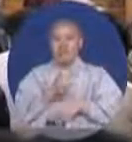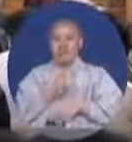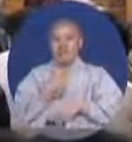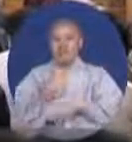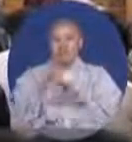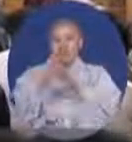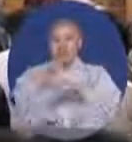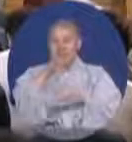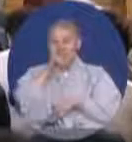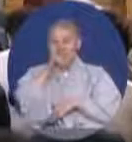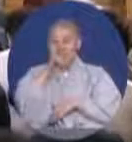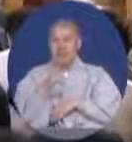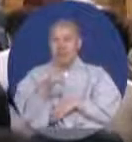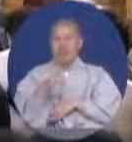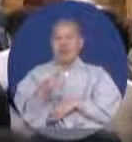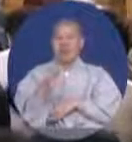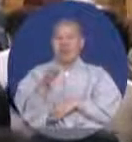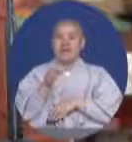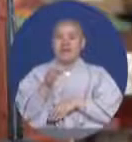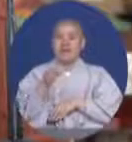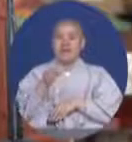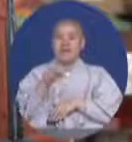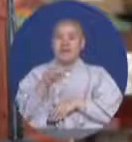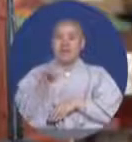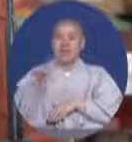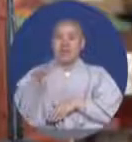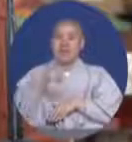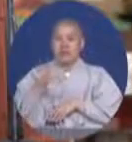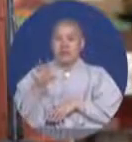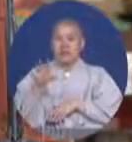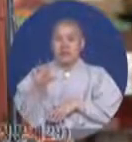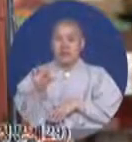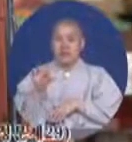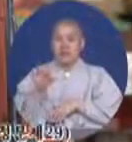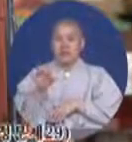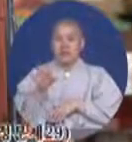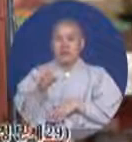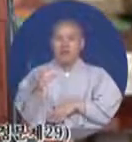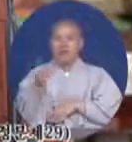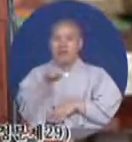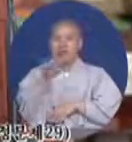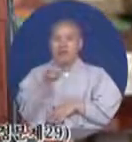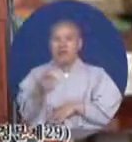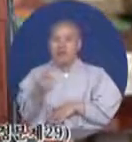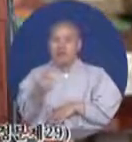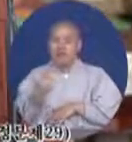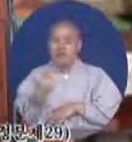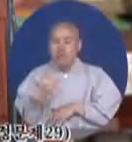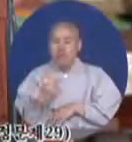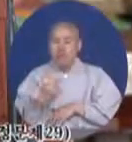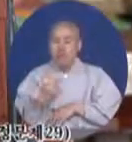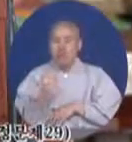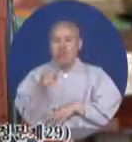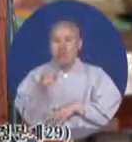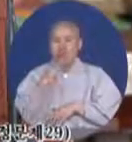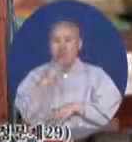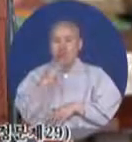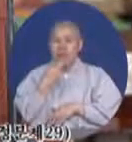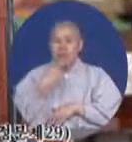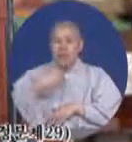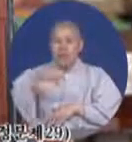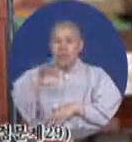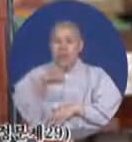말씀이 열애자는 무소종내요. 열애자는 어디서 온 곳이 없고 영무소고 또한 가는 데가